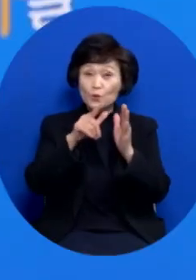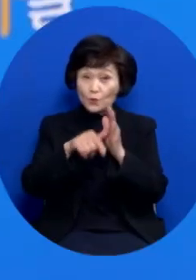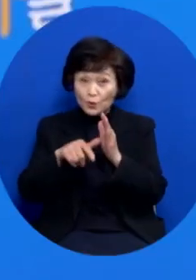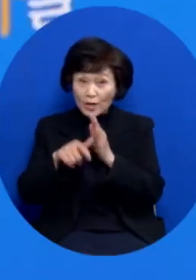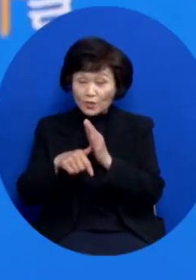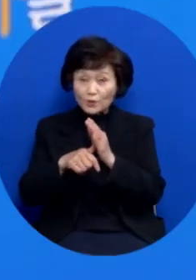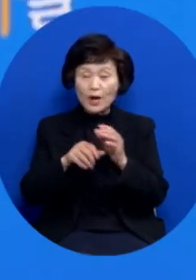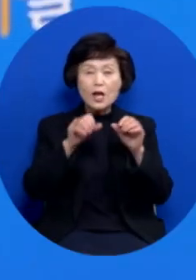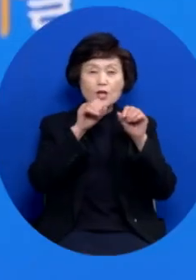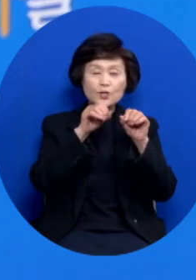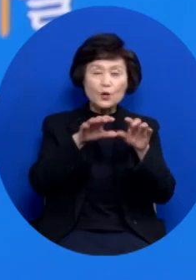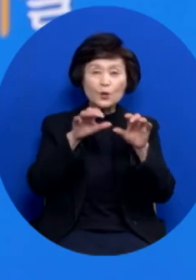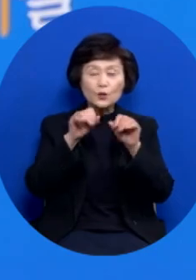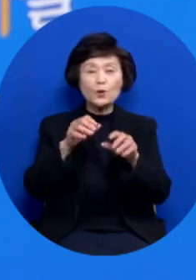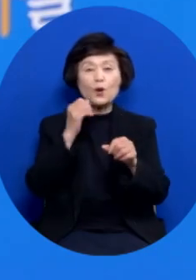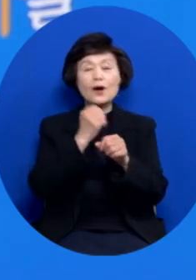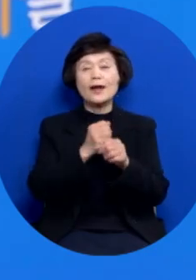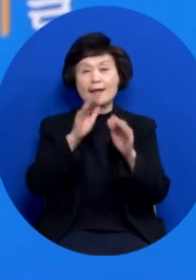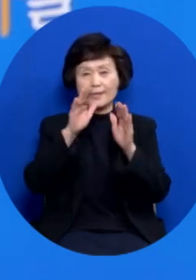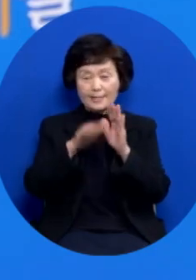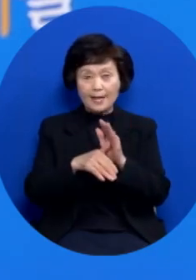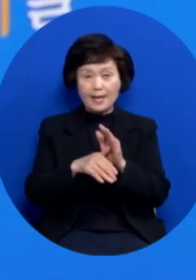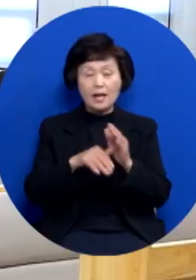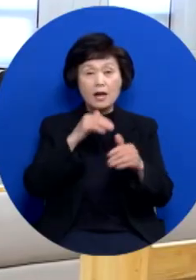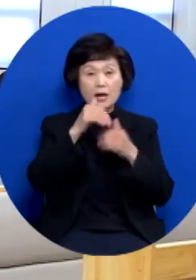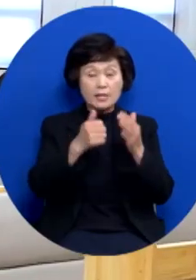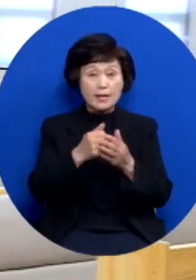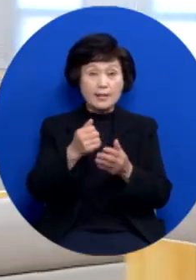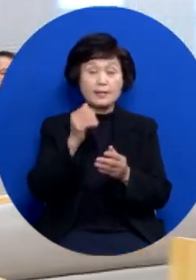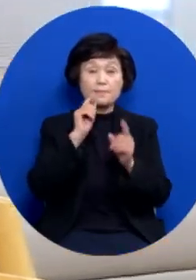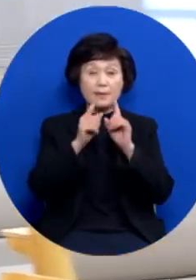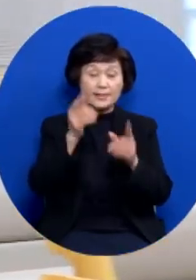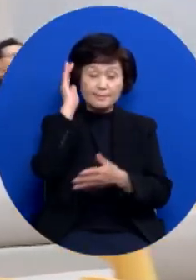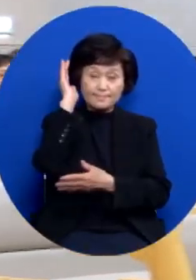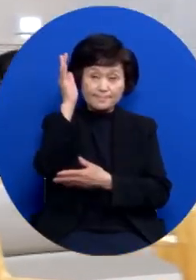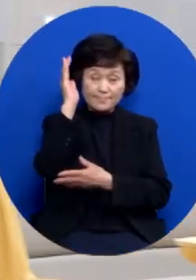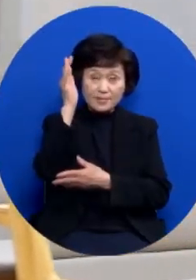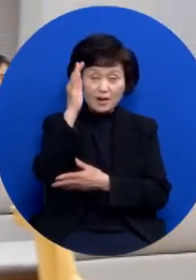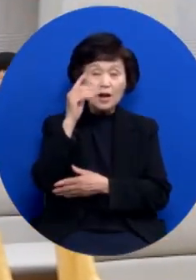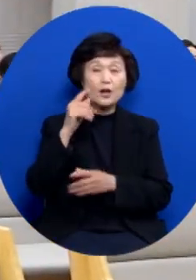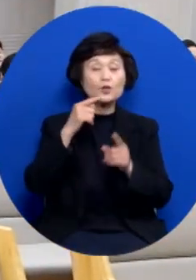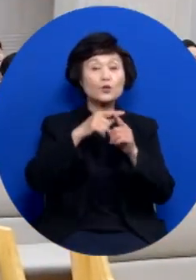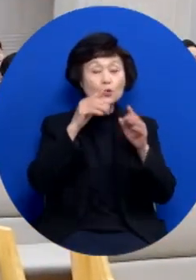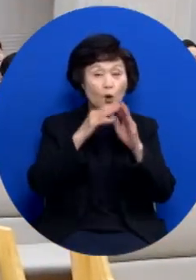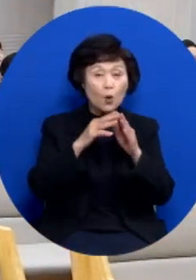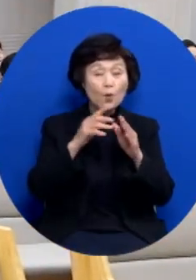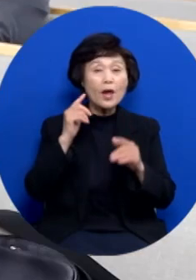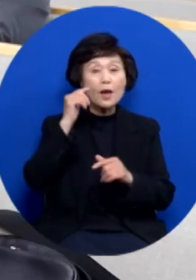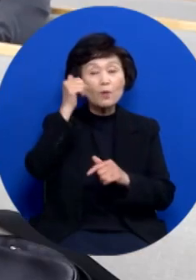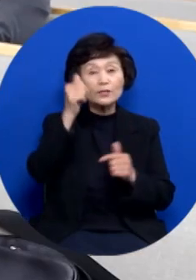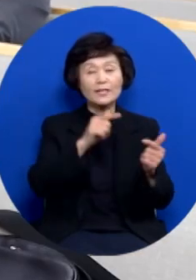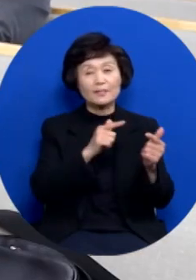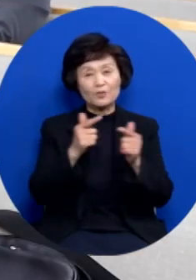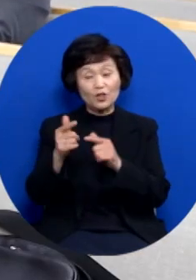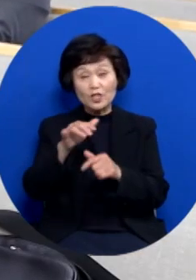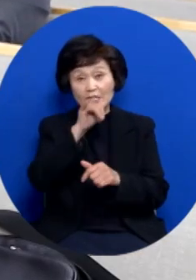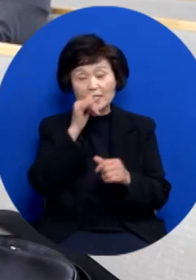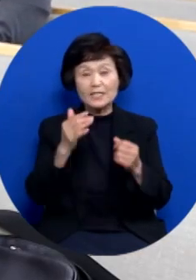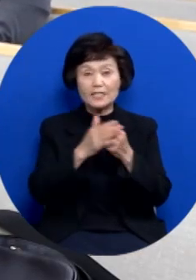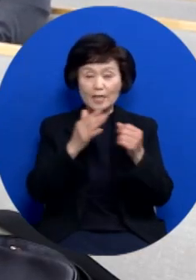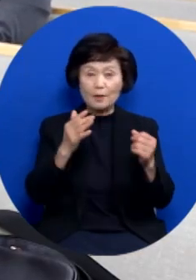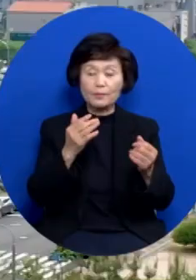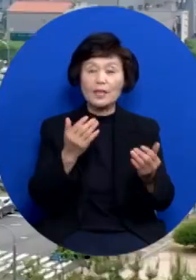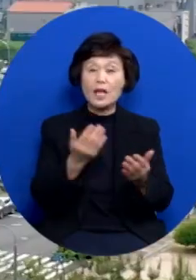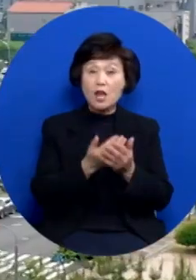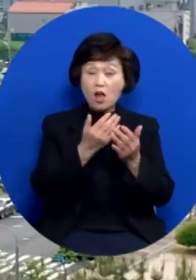할 때임을 기억하며 말씀을 전파하고 하나님의 역사를 기대하는 교회와 목회자들이 있어 세상과는 반대로 성장과